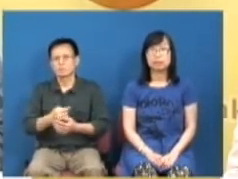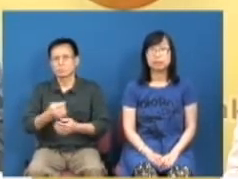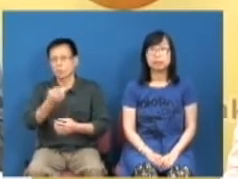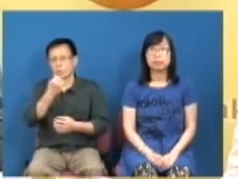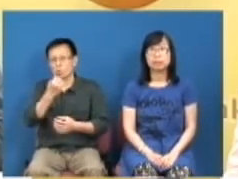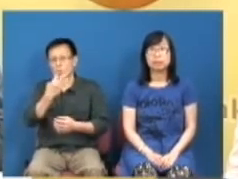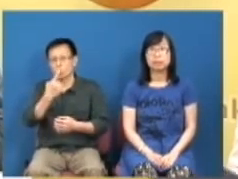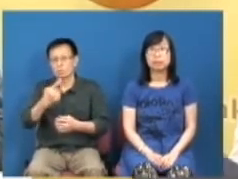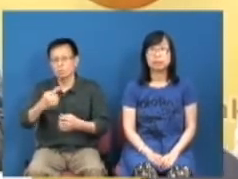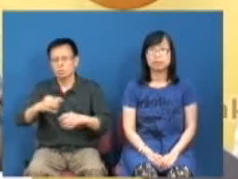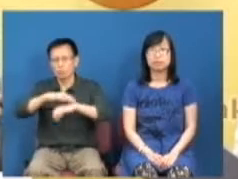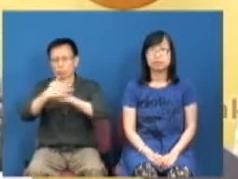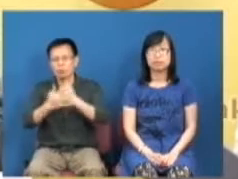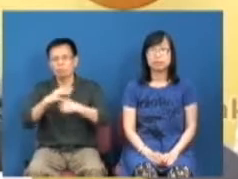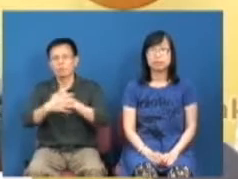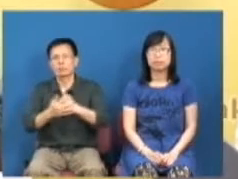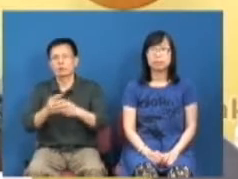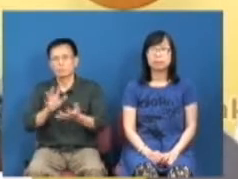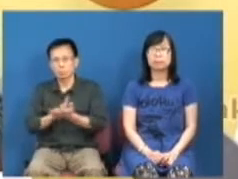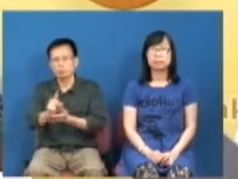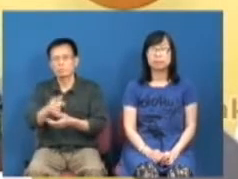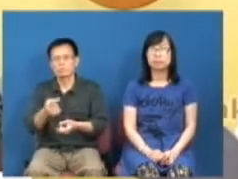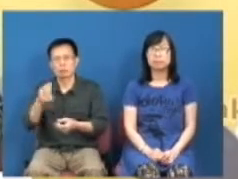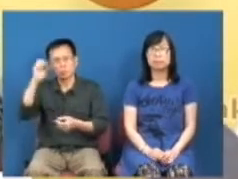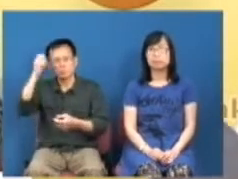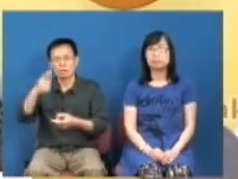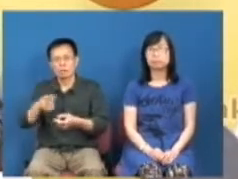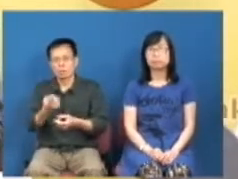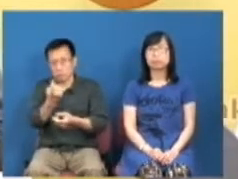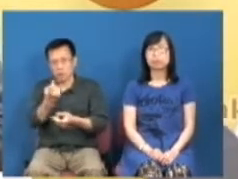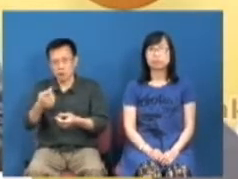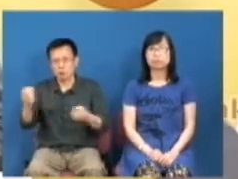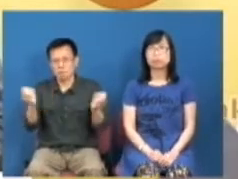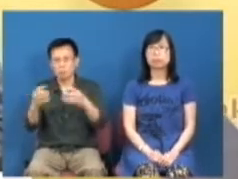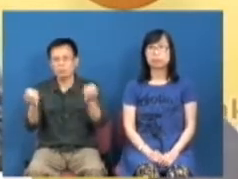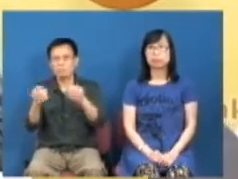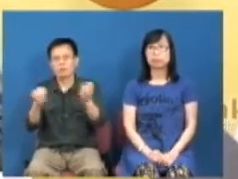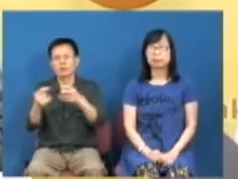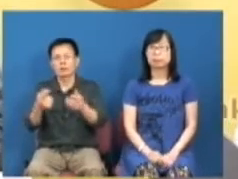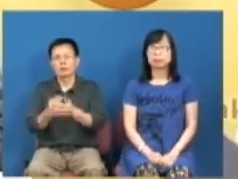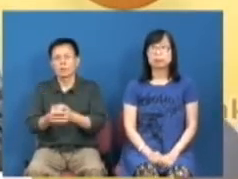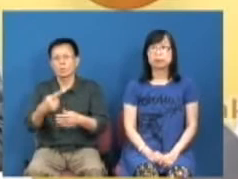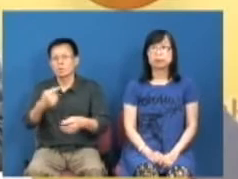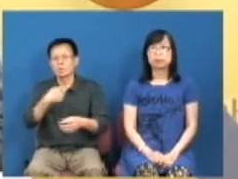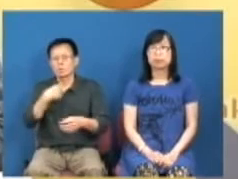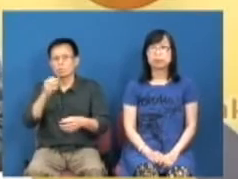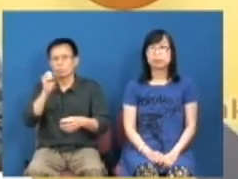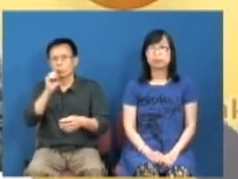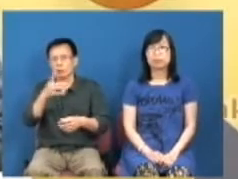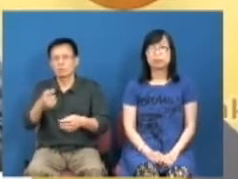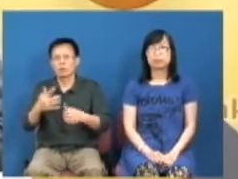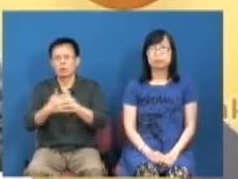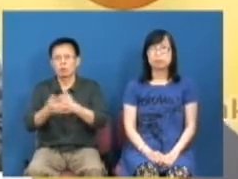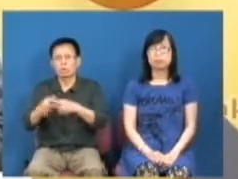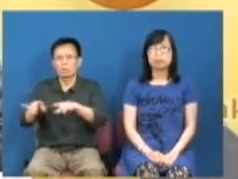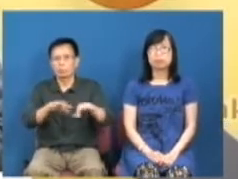專家就想即係、就是、尤其是而家可能引起咗大家嘅討論啦，就從而再提埋保護海港啲海岸線嘅各方